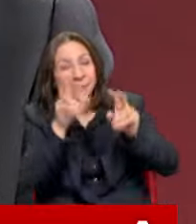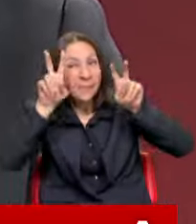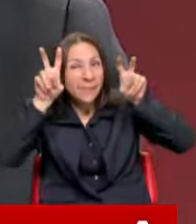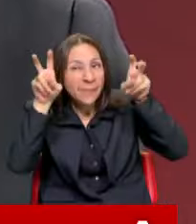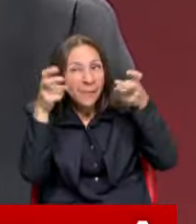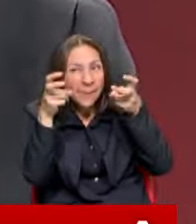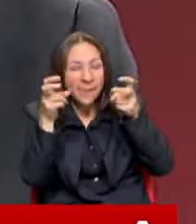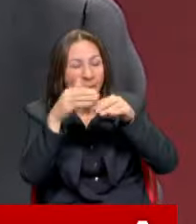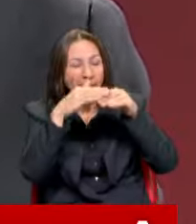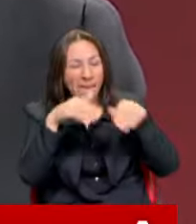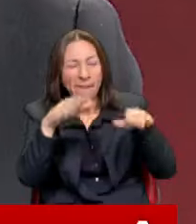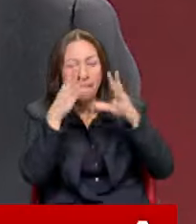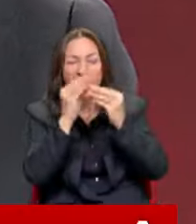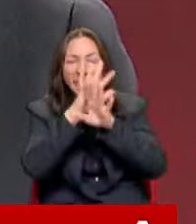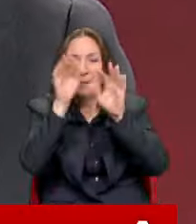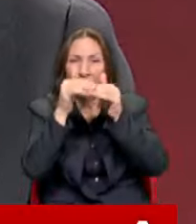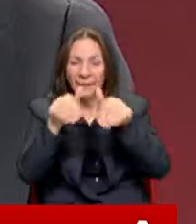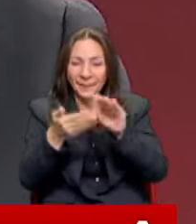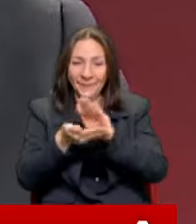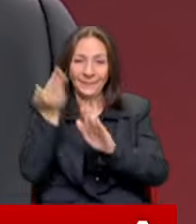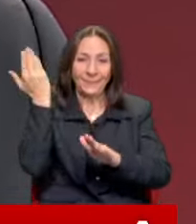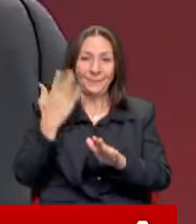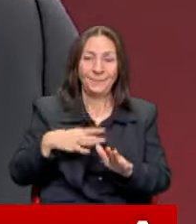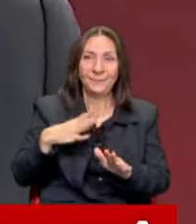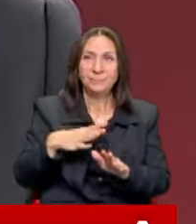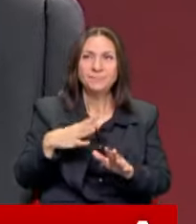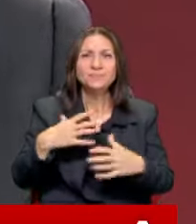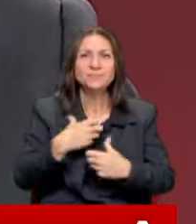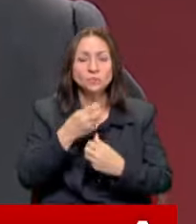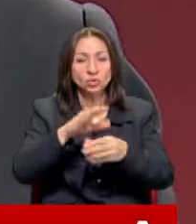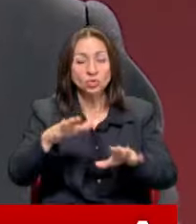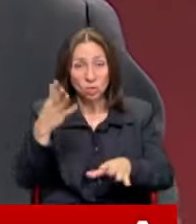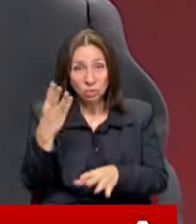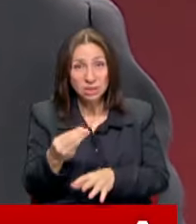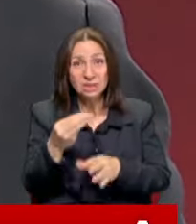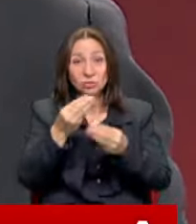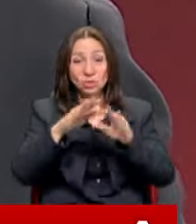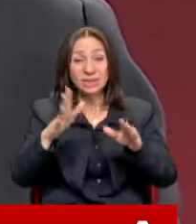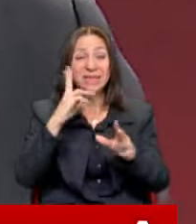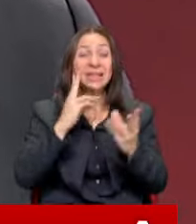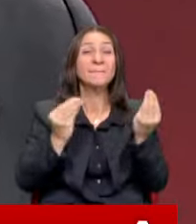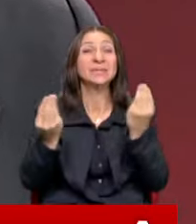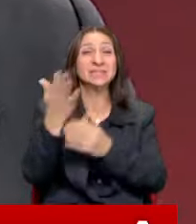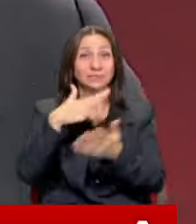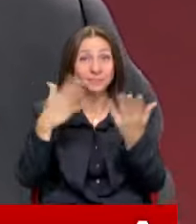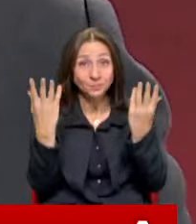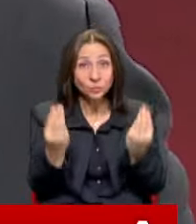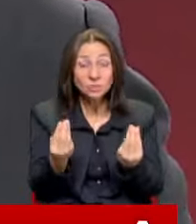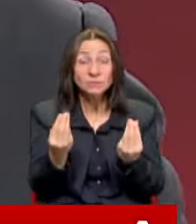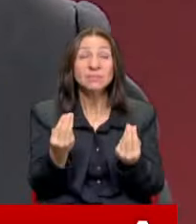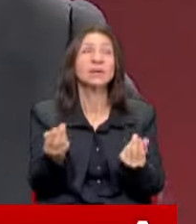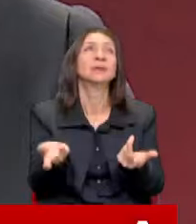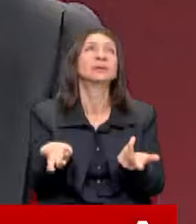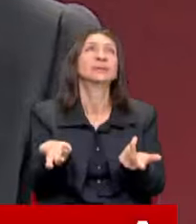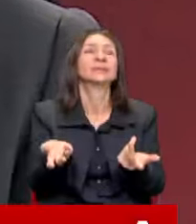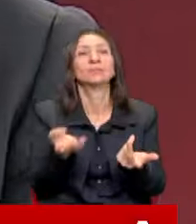içerisinde engel olabilecek bütün engelleri kaldırmak istiyorlar dertleri çocuklar olsa dertleri hijyen olsa zaten